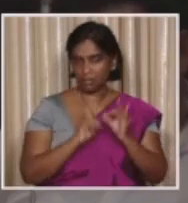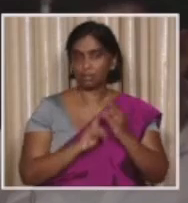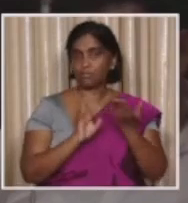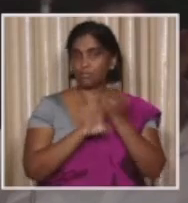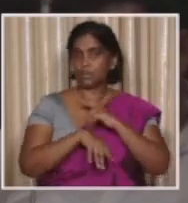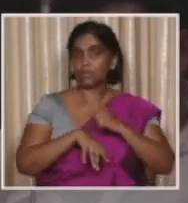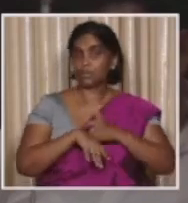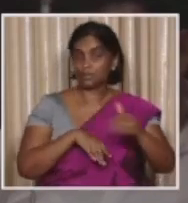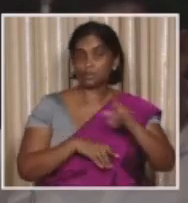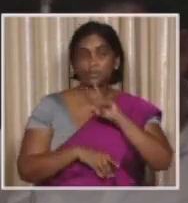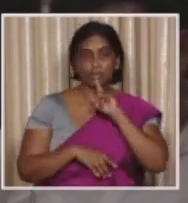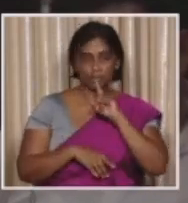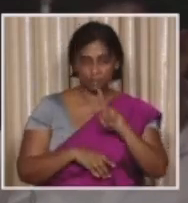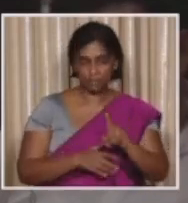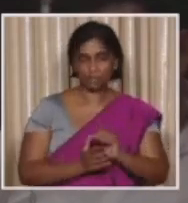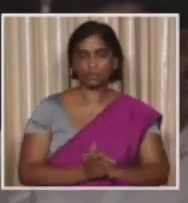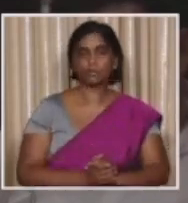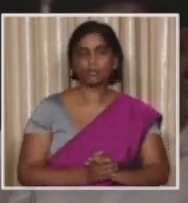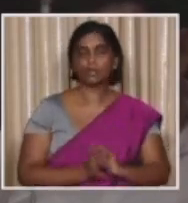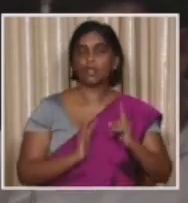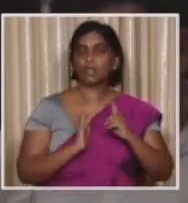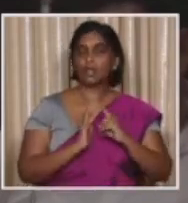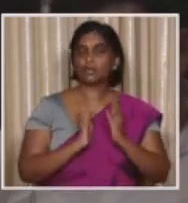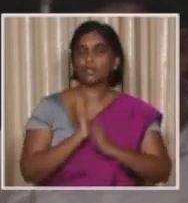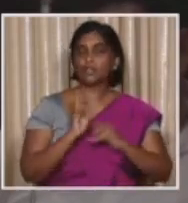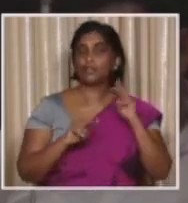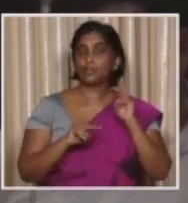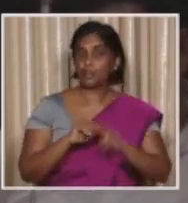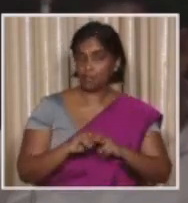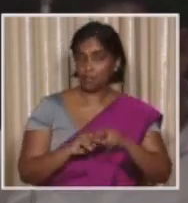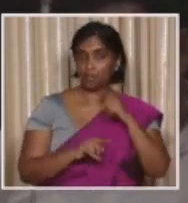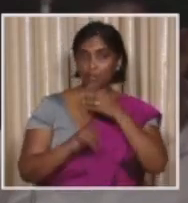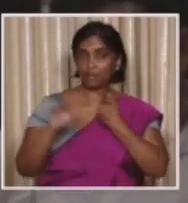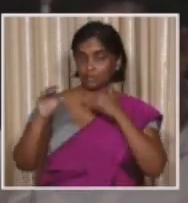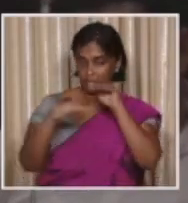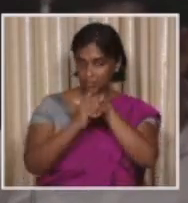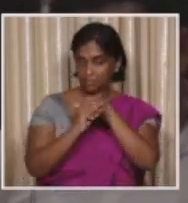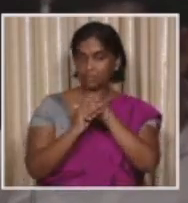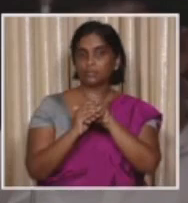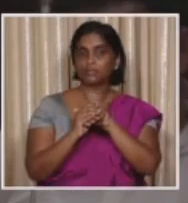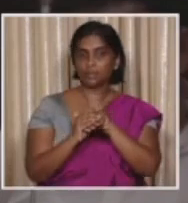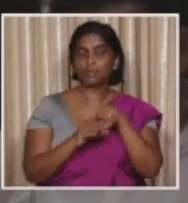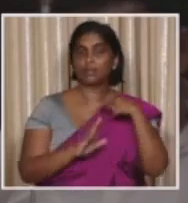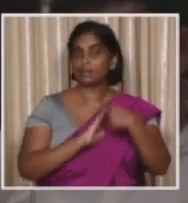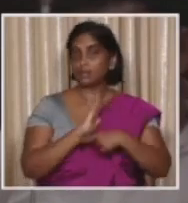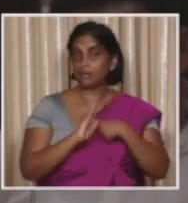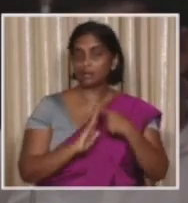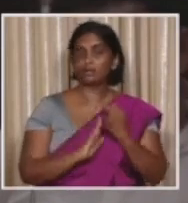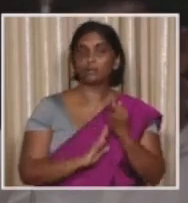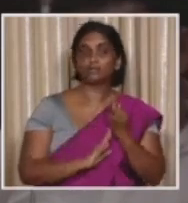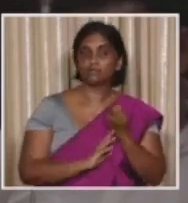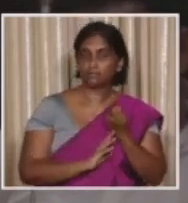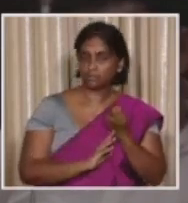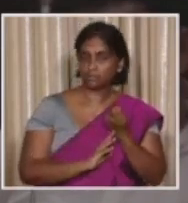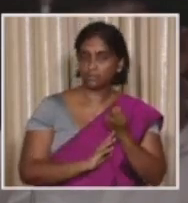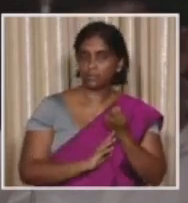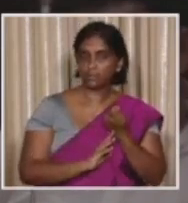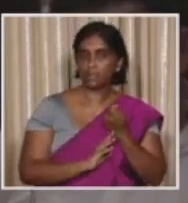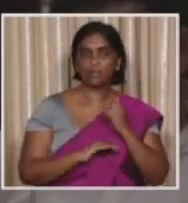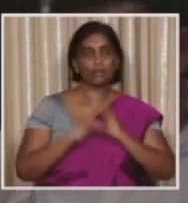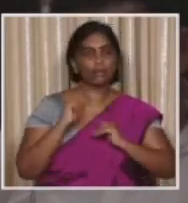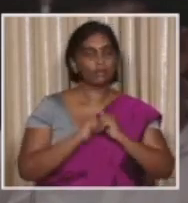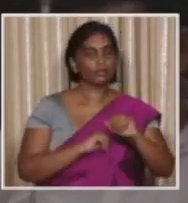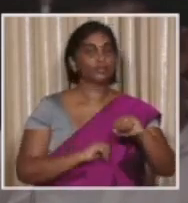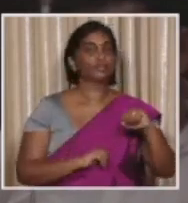පහුගිය කාලේ කිව්වේ ජාත්‍යන්තර මූල්‍ය අරමුදලට යන්න මේ රටේ තියෙන ආර්ථික